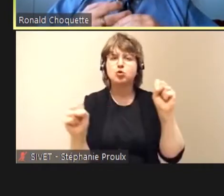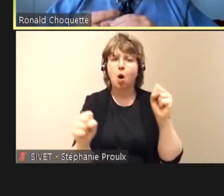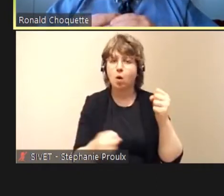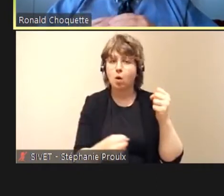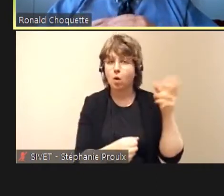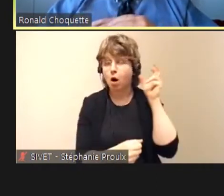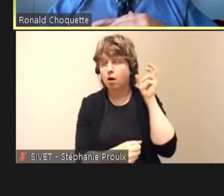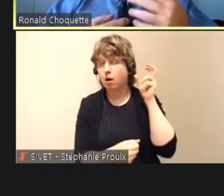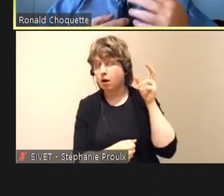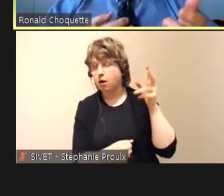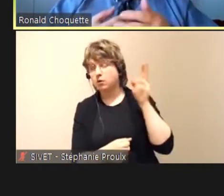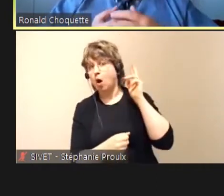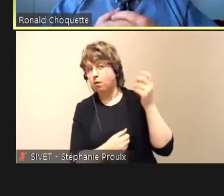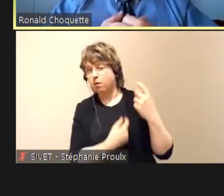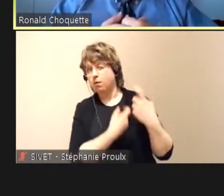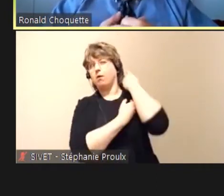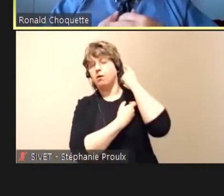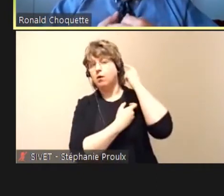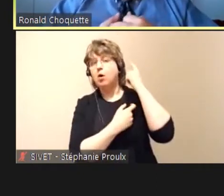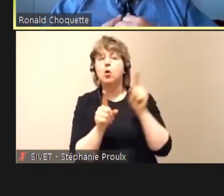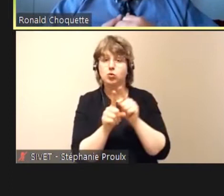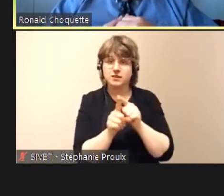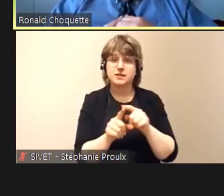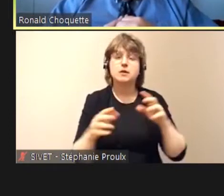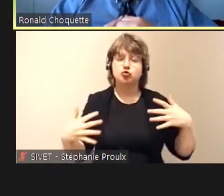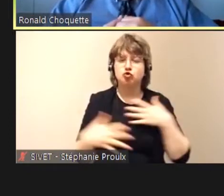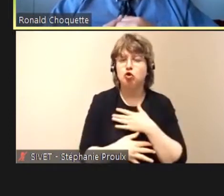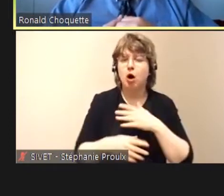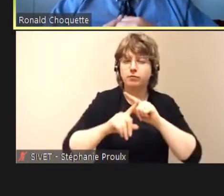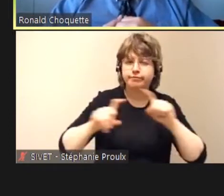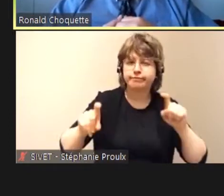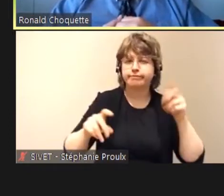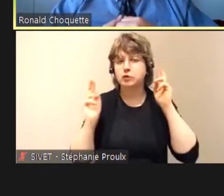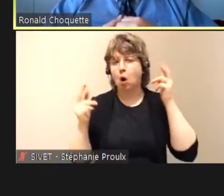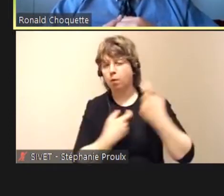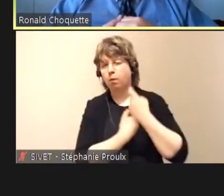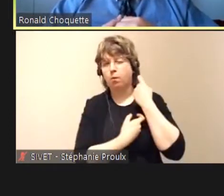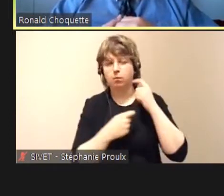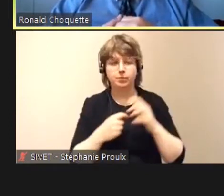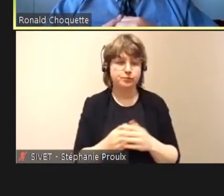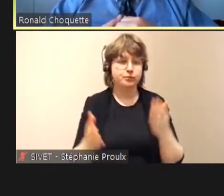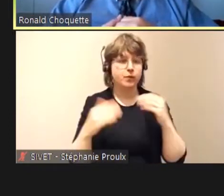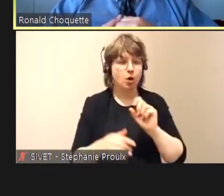des traumas acoustiques. Et finalement, prochaine diapo.